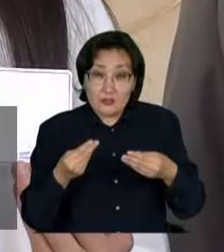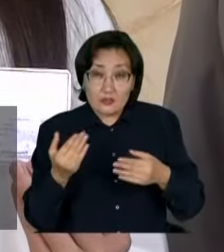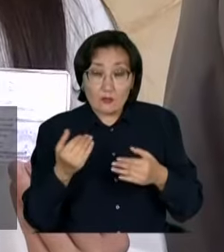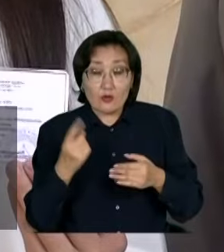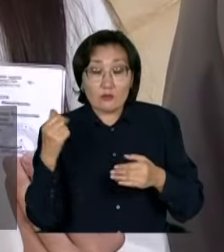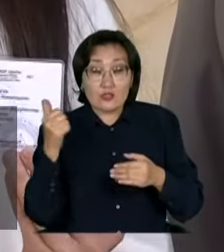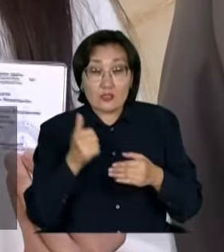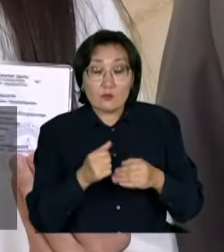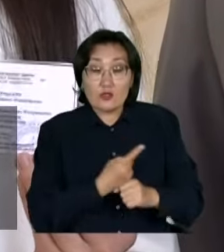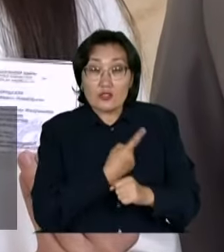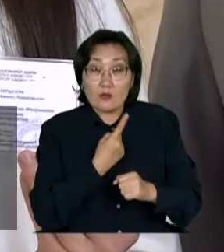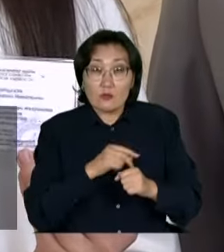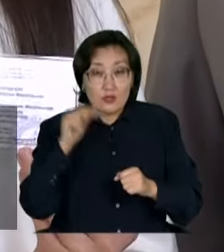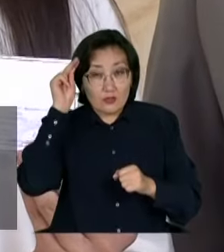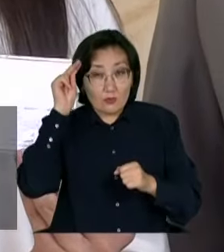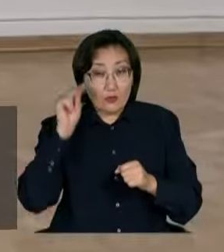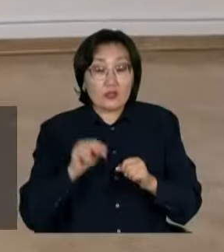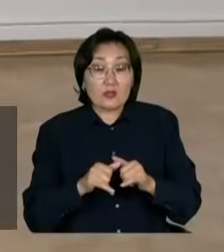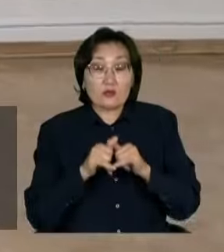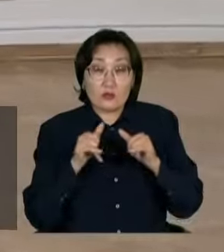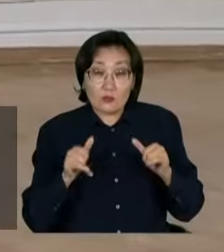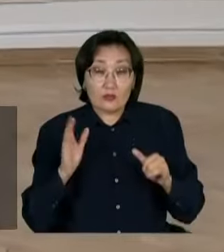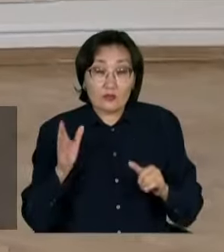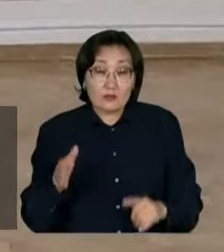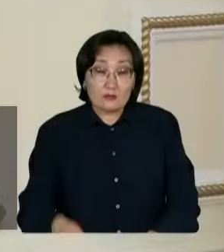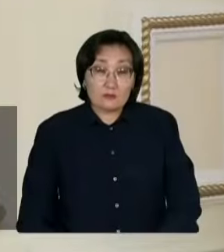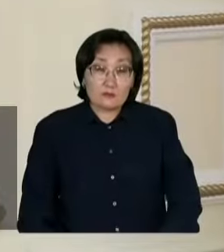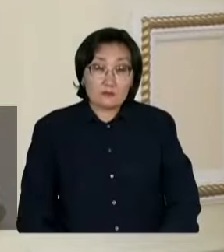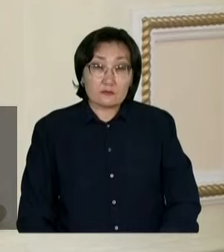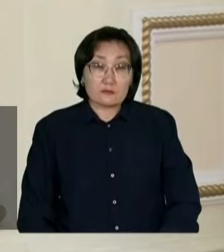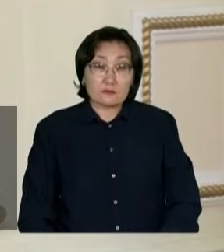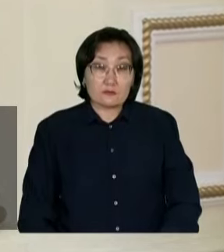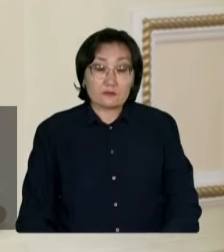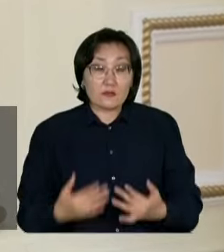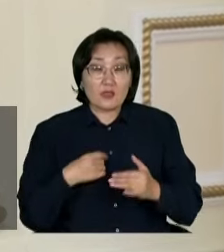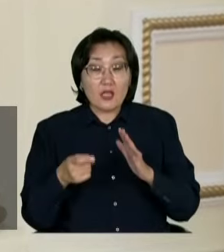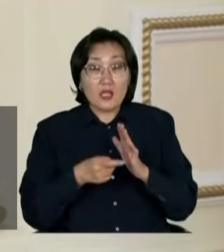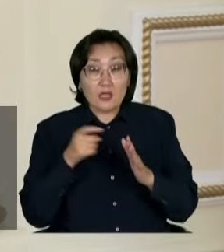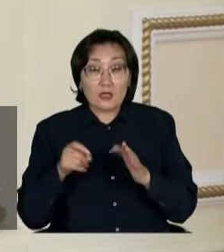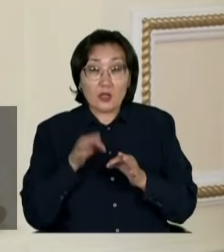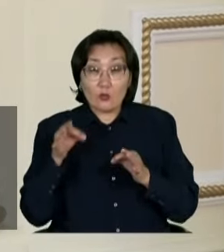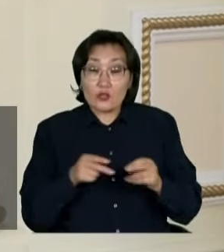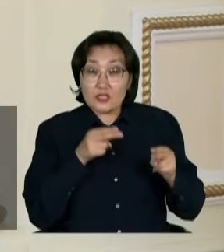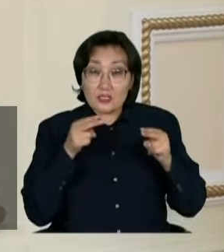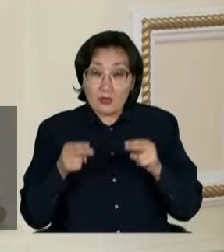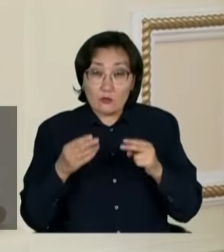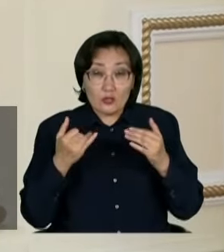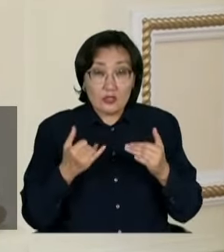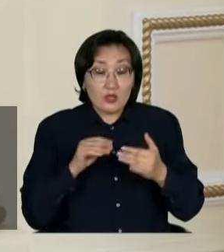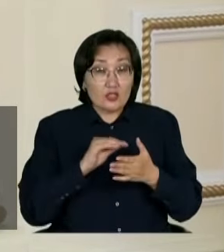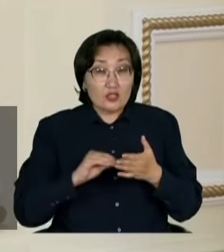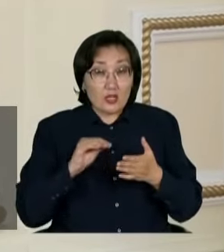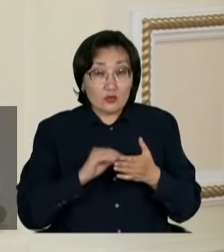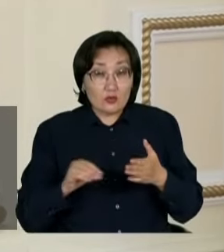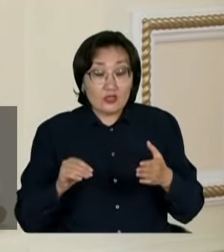бір апта бойы шеберлік мектебінде білімін толықтырмақ. Мен Қарағанды облысынан келіп отырмын. Бүгін жазушылар